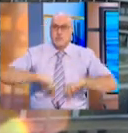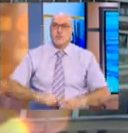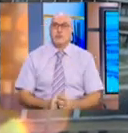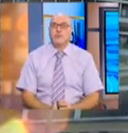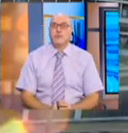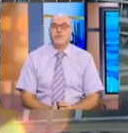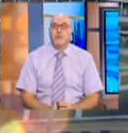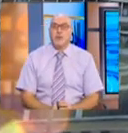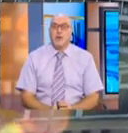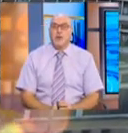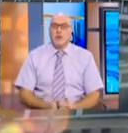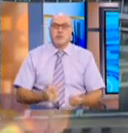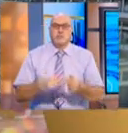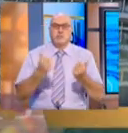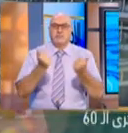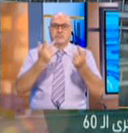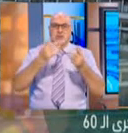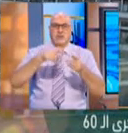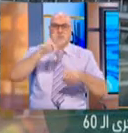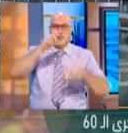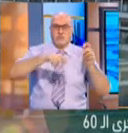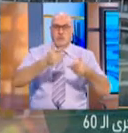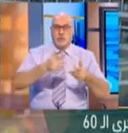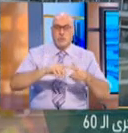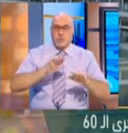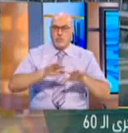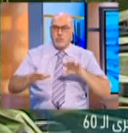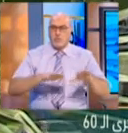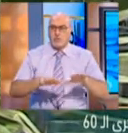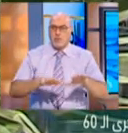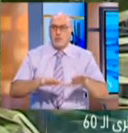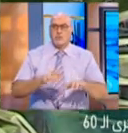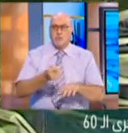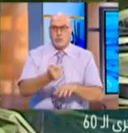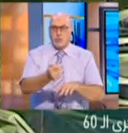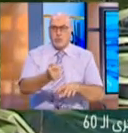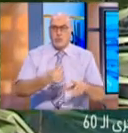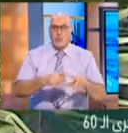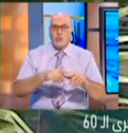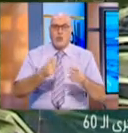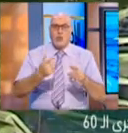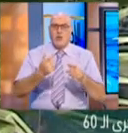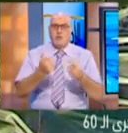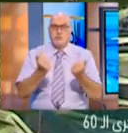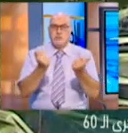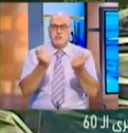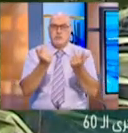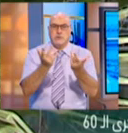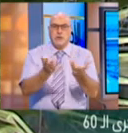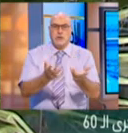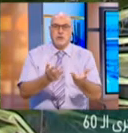مجال الإحصاء العام للسكان والإسكان دراسة مدى تقدم التحضيرات المتعلقة بإنجاز الإحصاء العام السادس